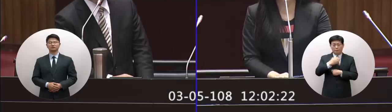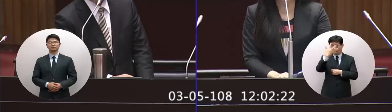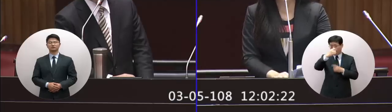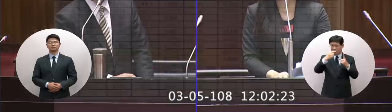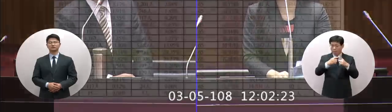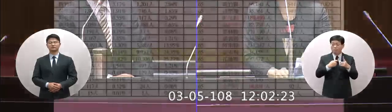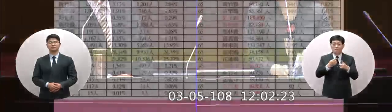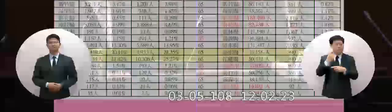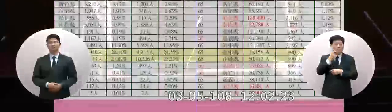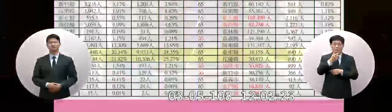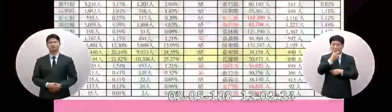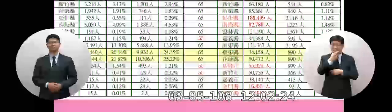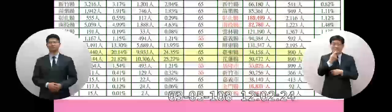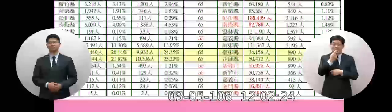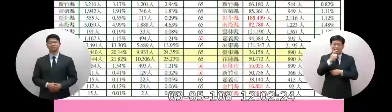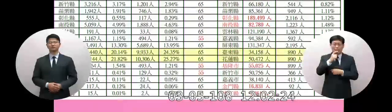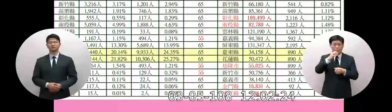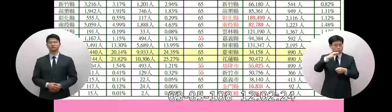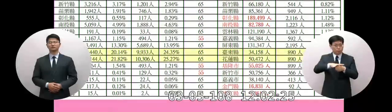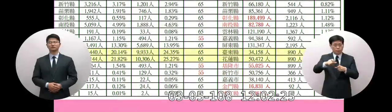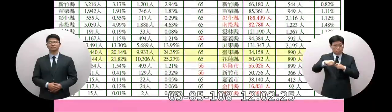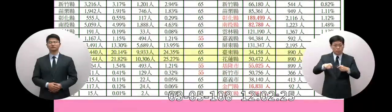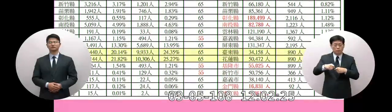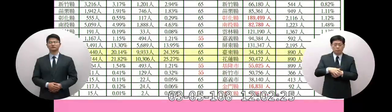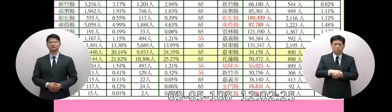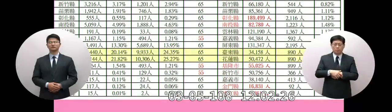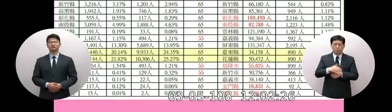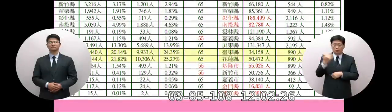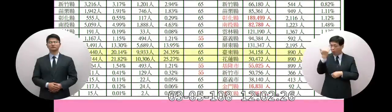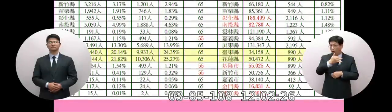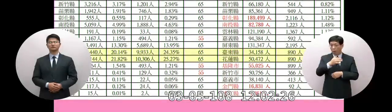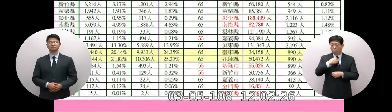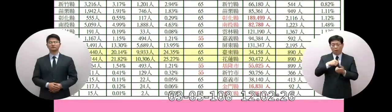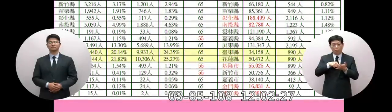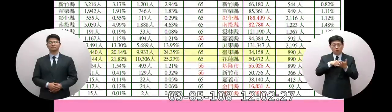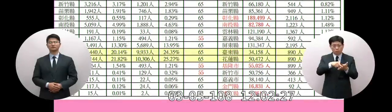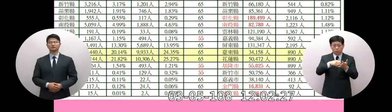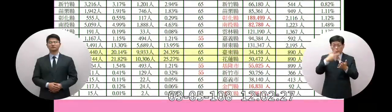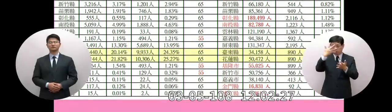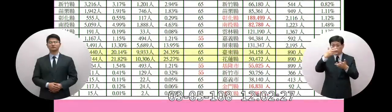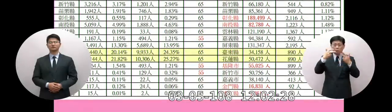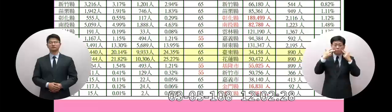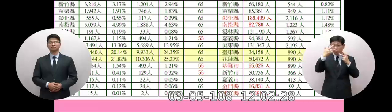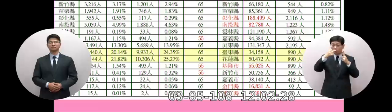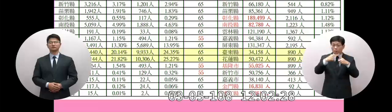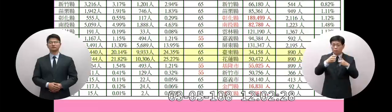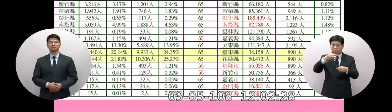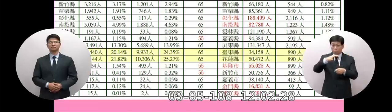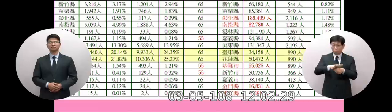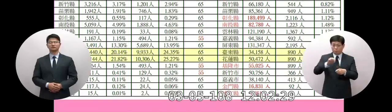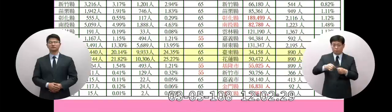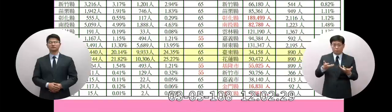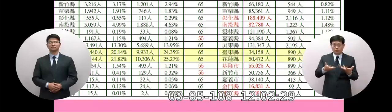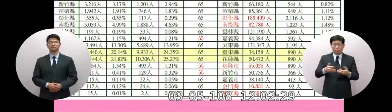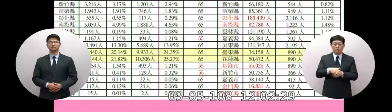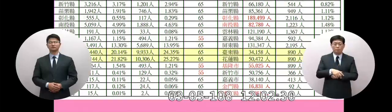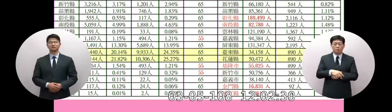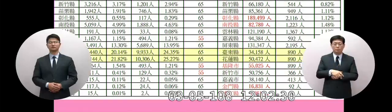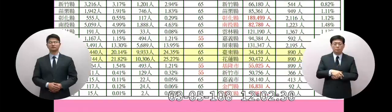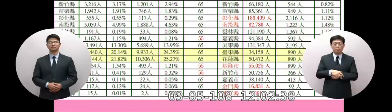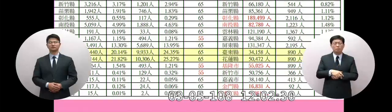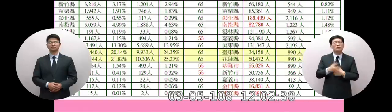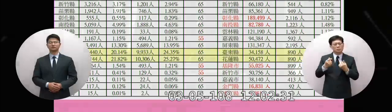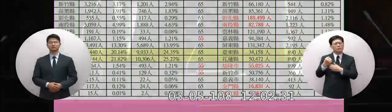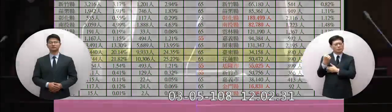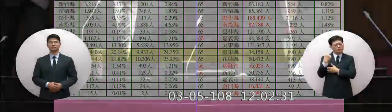补助的政见。那很巧的，在争取这个原住民老人假牙补助这件事情，我也